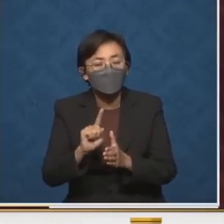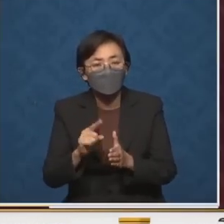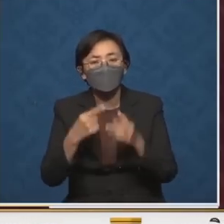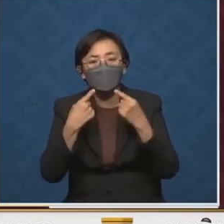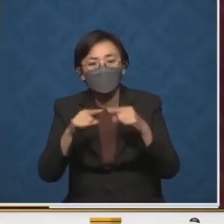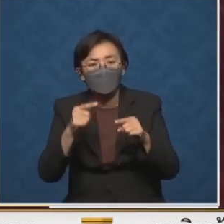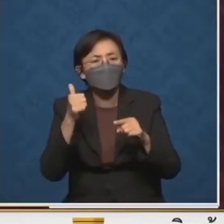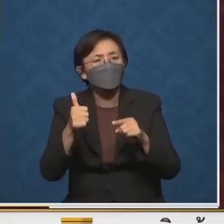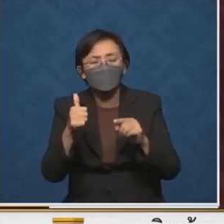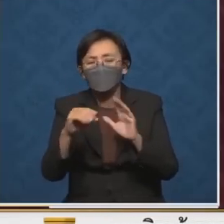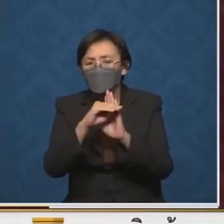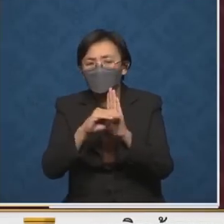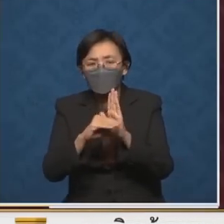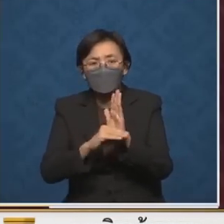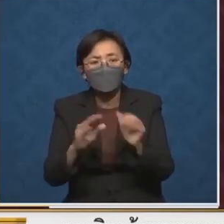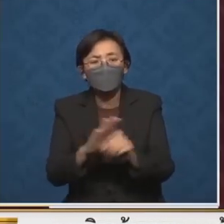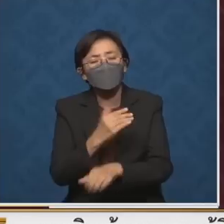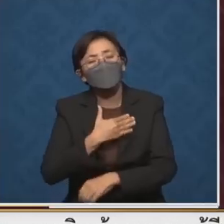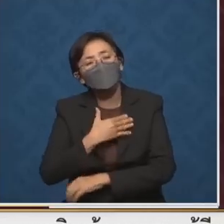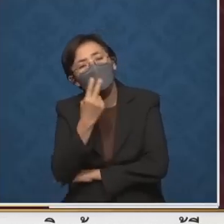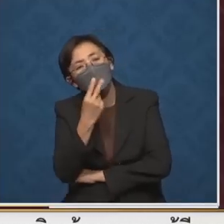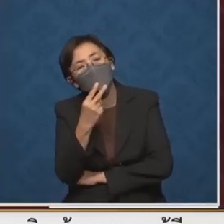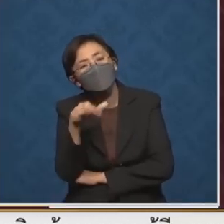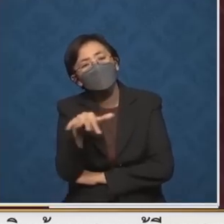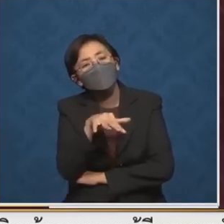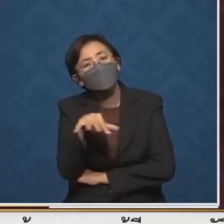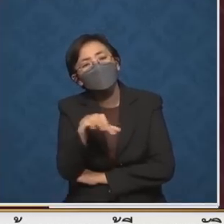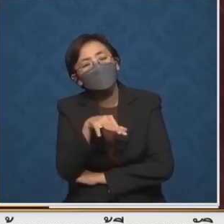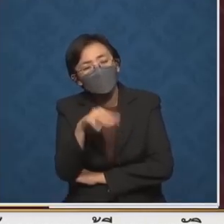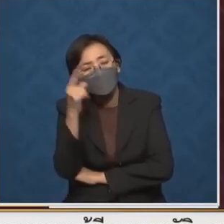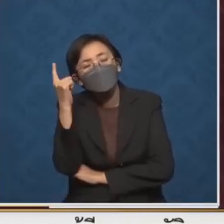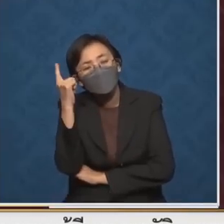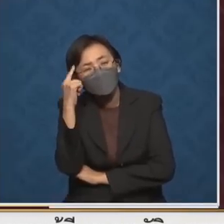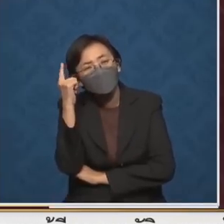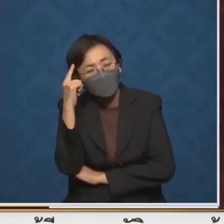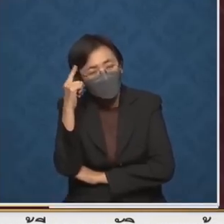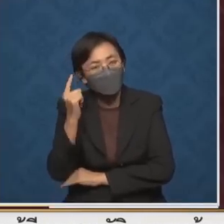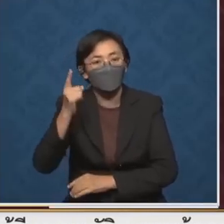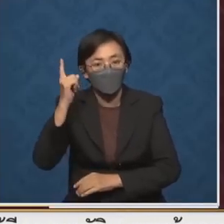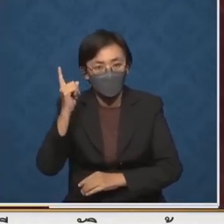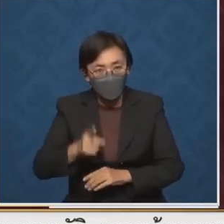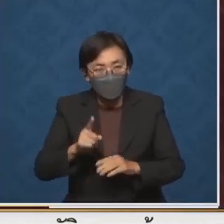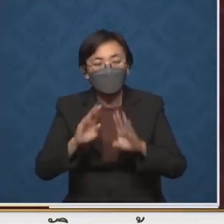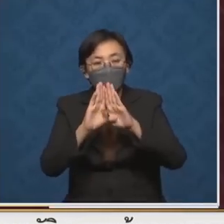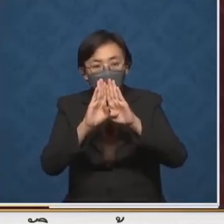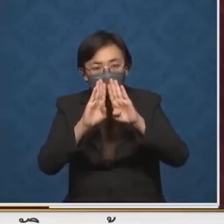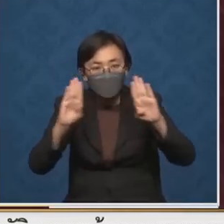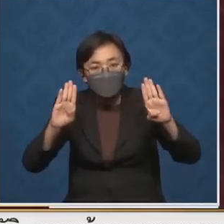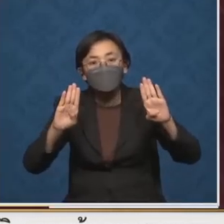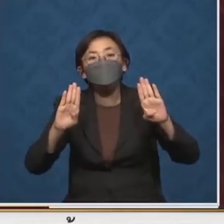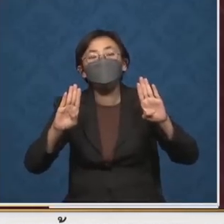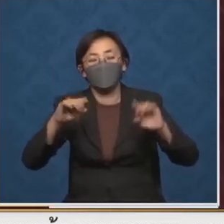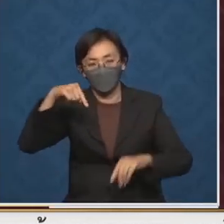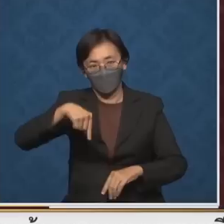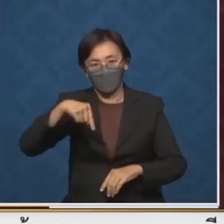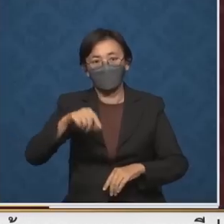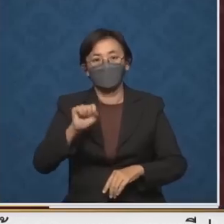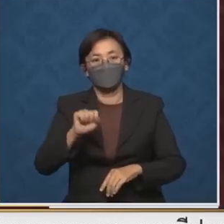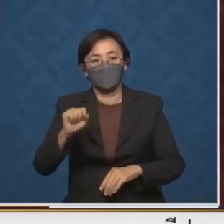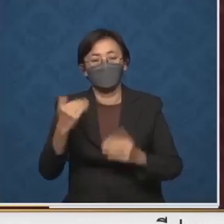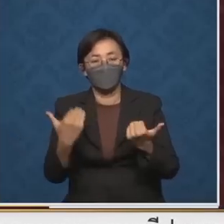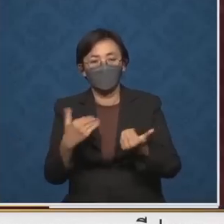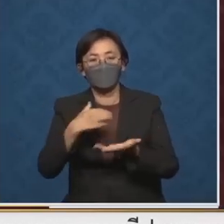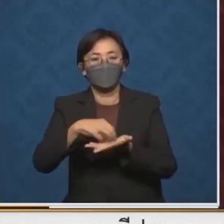นไดทุกข้อ ผมก็เฉยๆ ผมรู้วาเดียวความจริก็จะได้ตากฏอยู่ในสภานี้นะ วันนี้